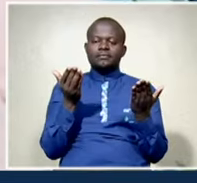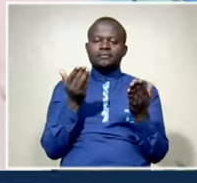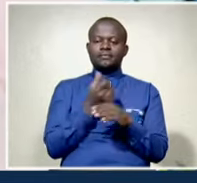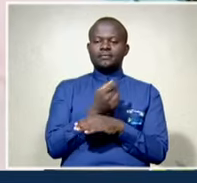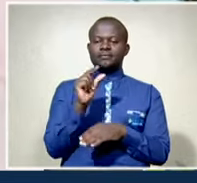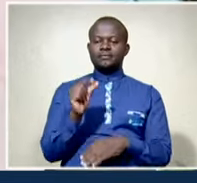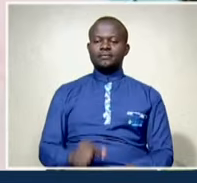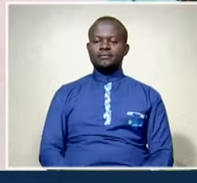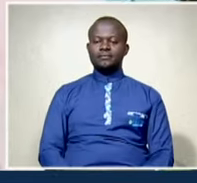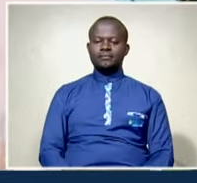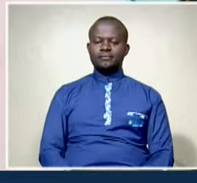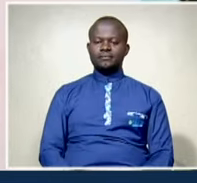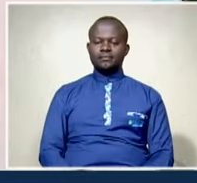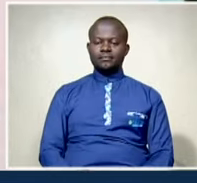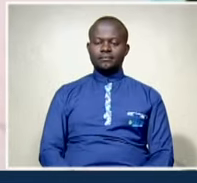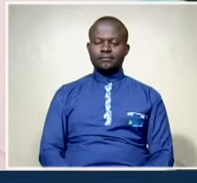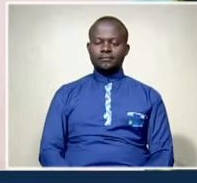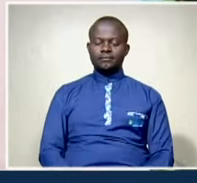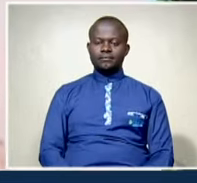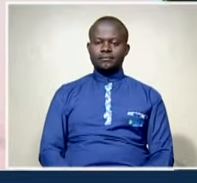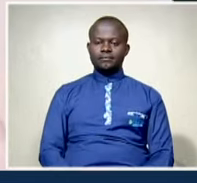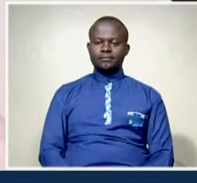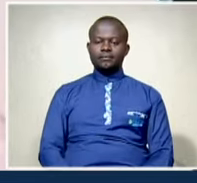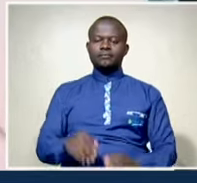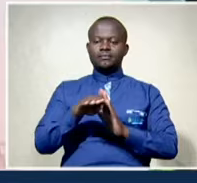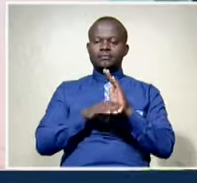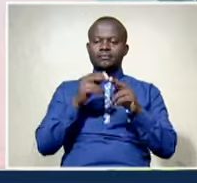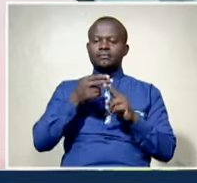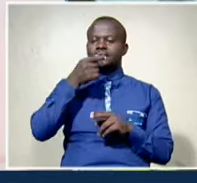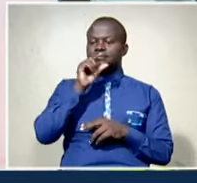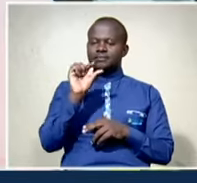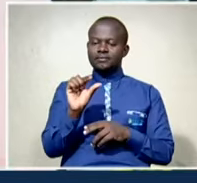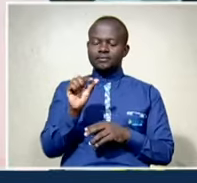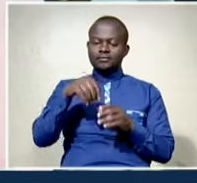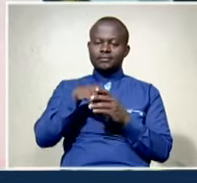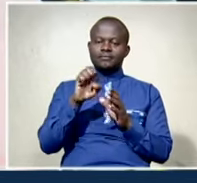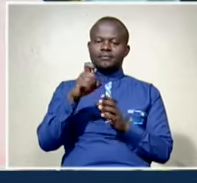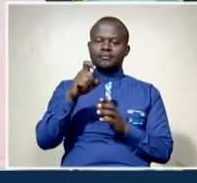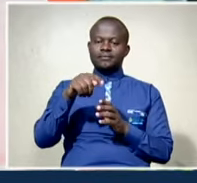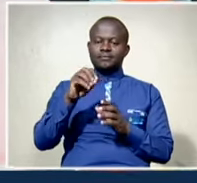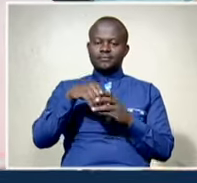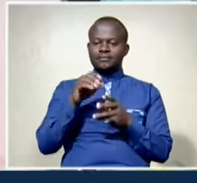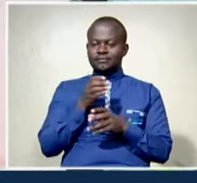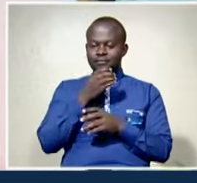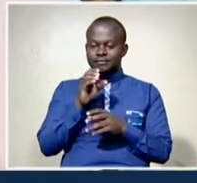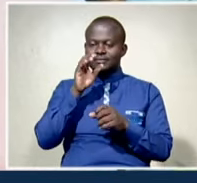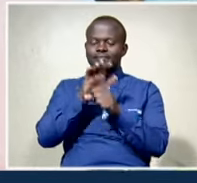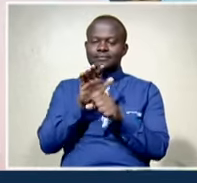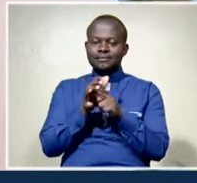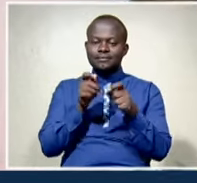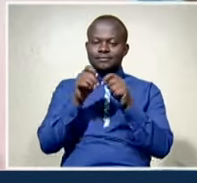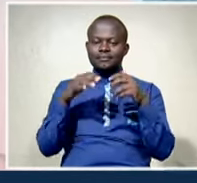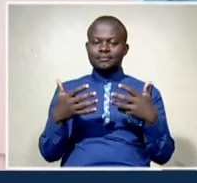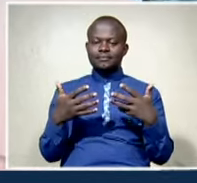umwe yego reka nkoresha umunota umwe hari gahunda yitwa tunyweresi hano muri expo hari mutubari twinshi muri kubikontrola